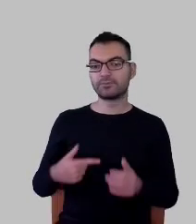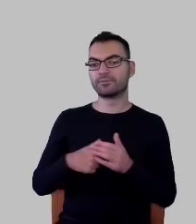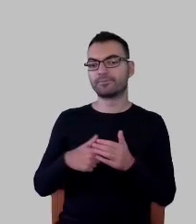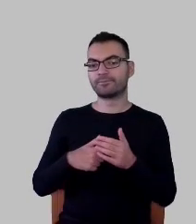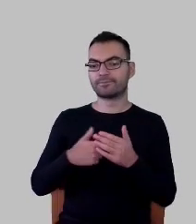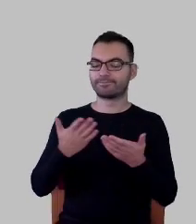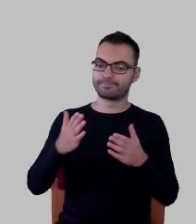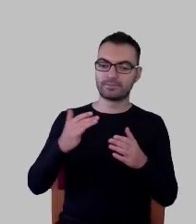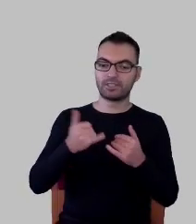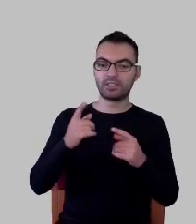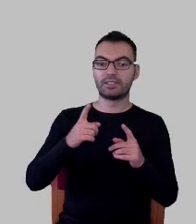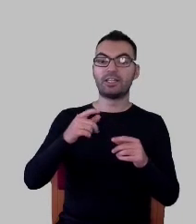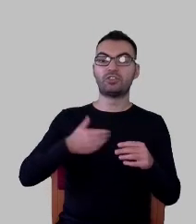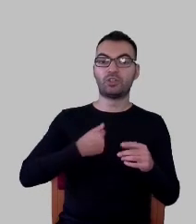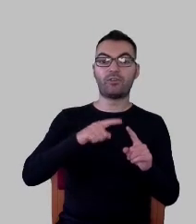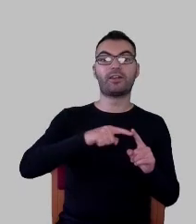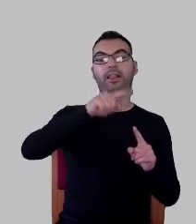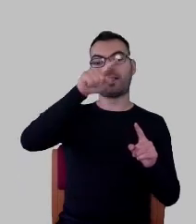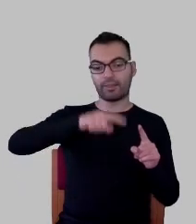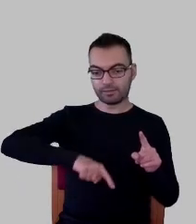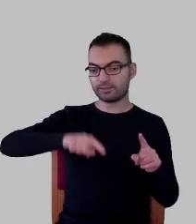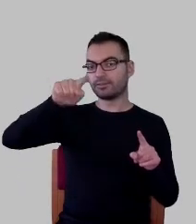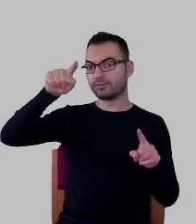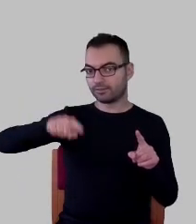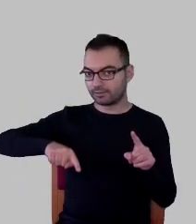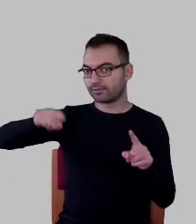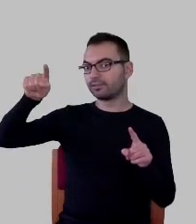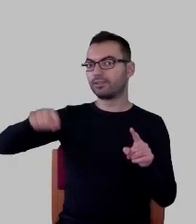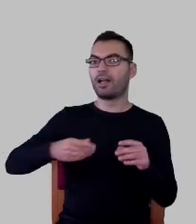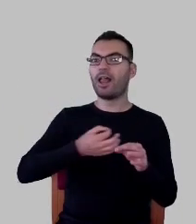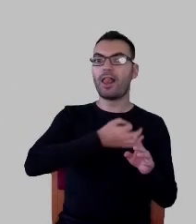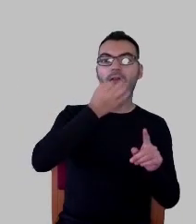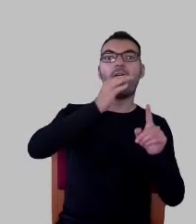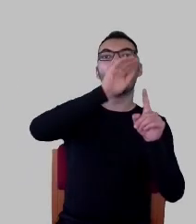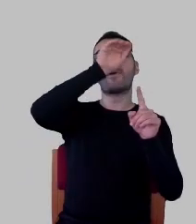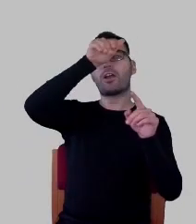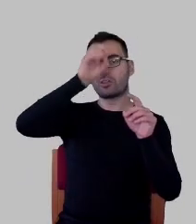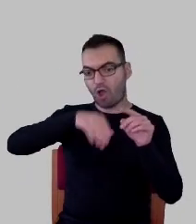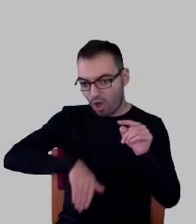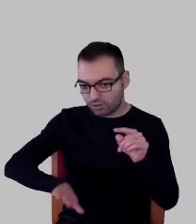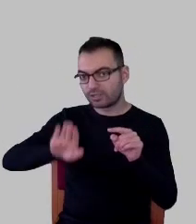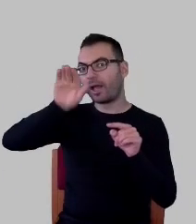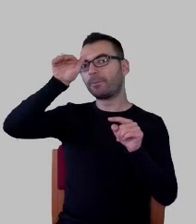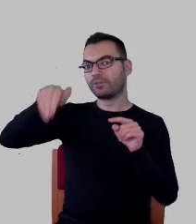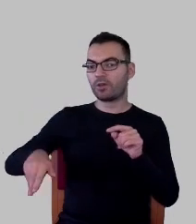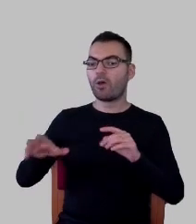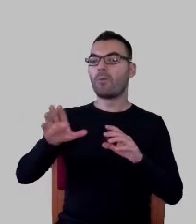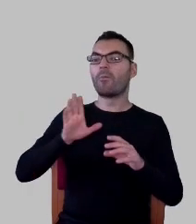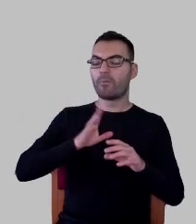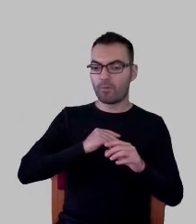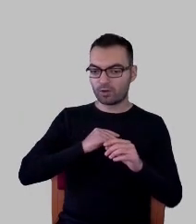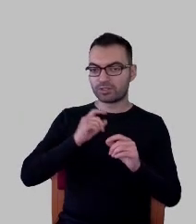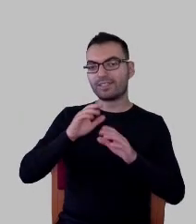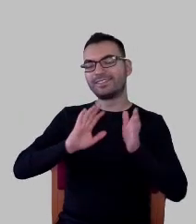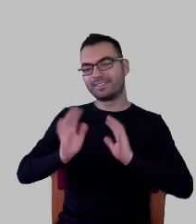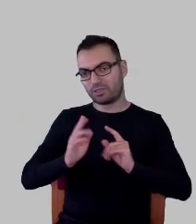przeplatanej okresowej poprawy stanu zdrowia z okresowym pogorszeniem funkcjonowania dziecka, jest możliwość